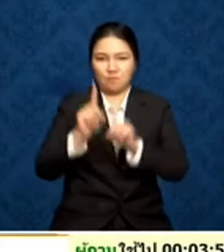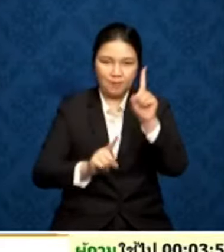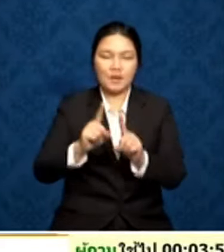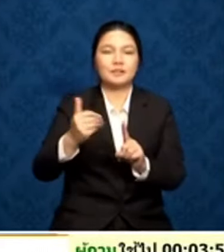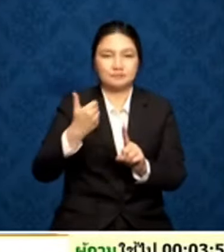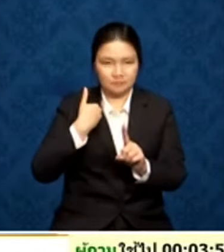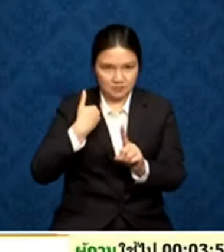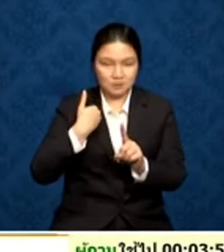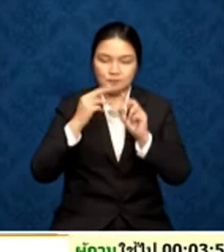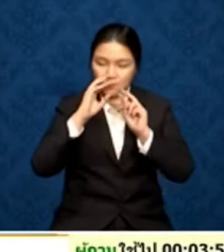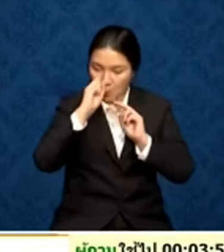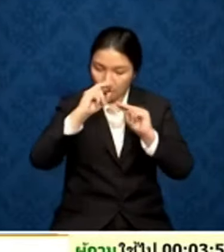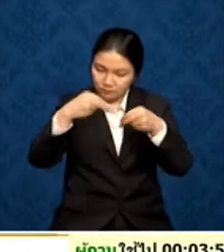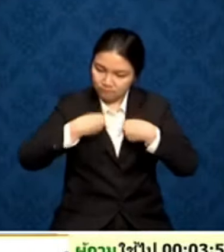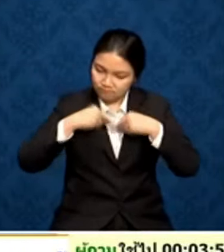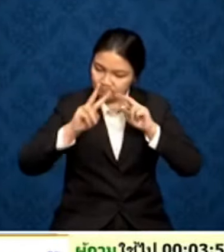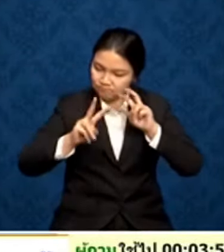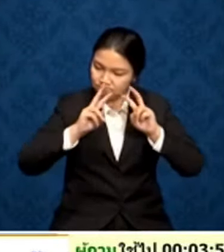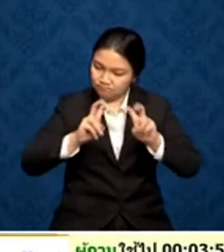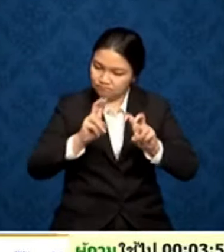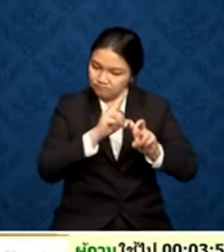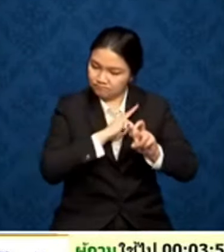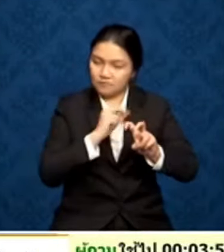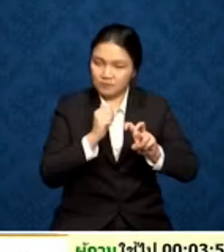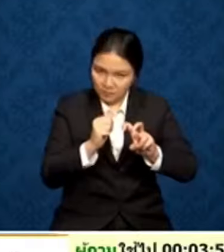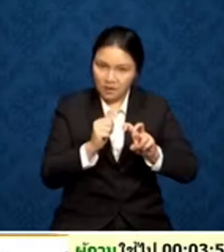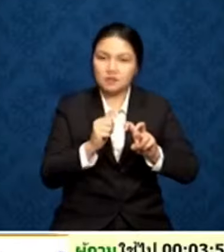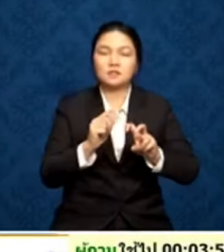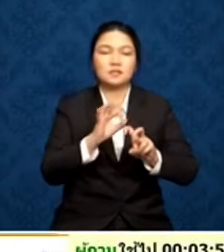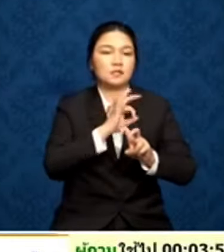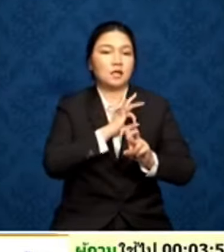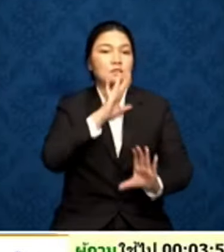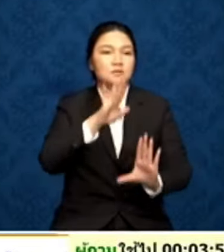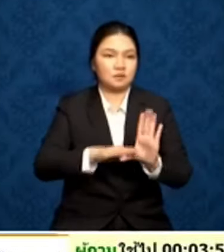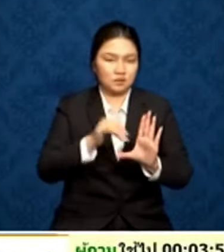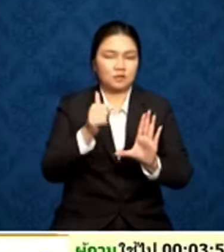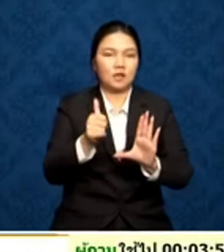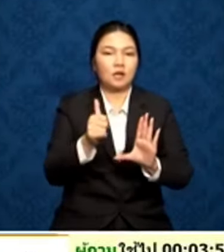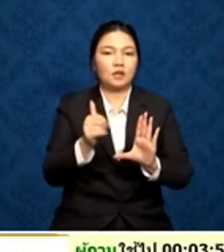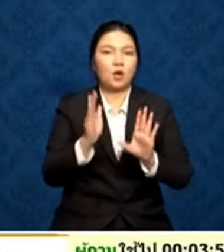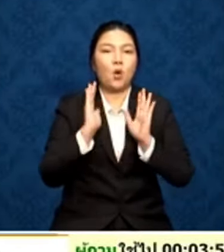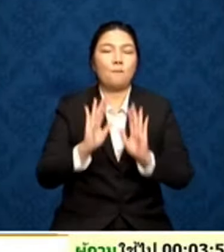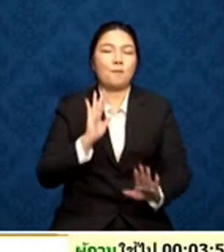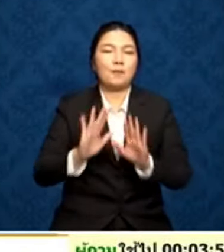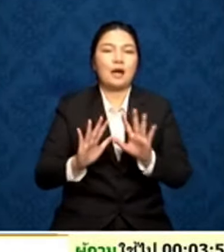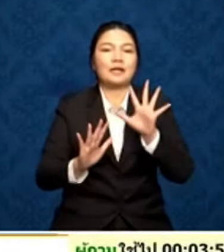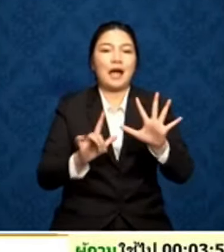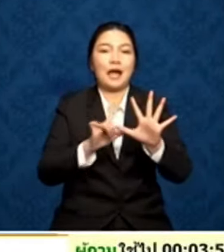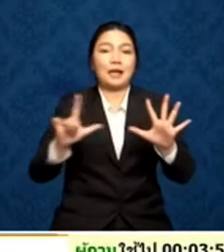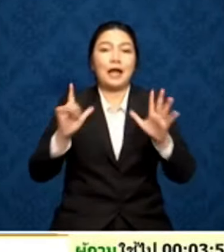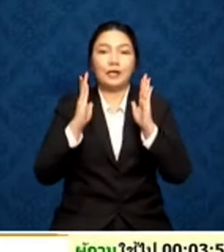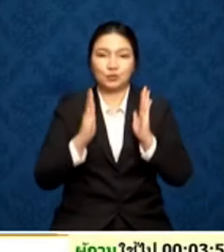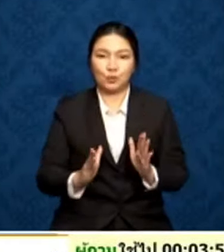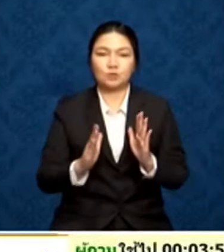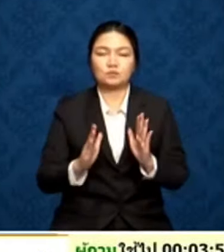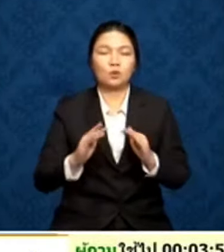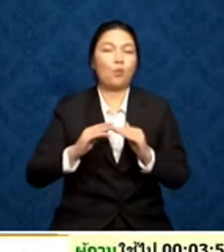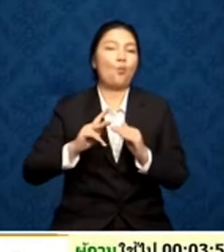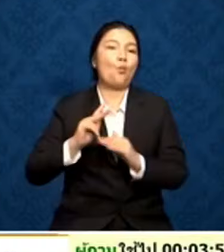www.วัดใจ.com ซึ่งลงทะเบียนไว้จำนวนผู้คนถึง5ล้านกว่านะครับใน